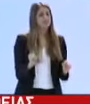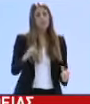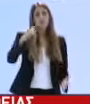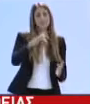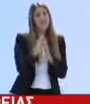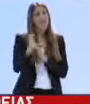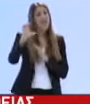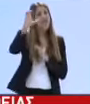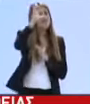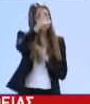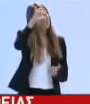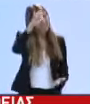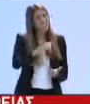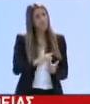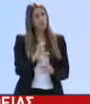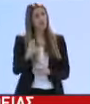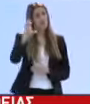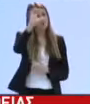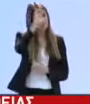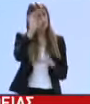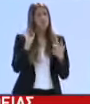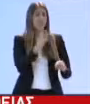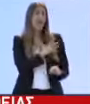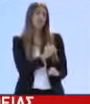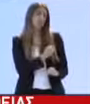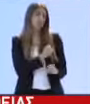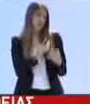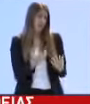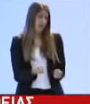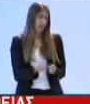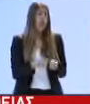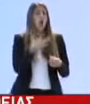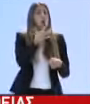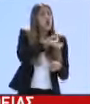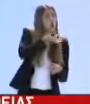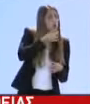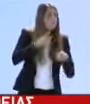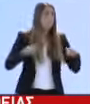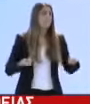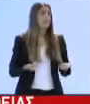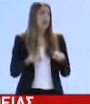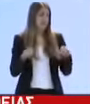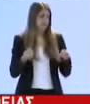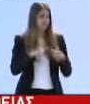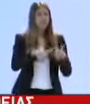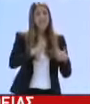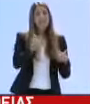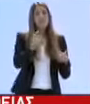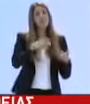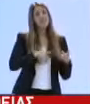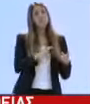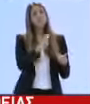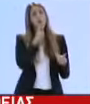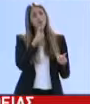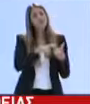της Ευρώπης. Με αξιοπιστία όμως στο λόγο και τις πράξεις της, με οικονομική, πολιτική και